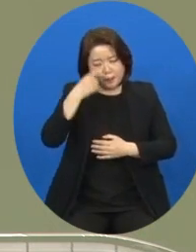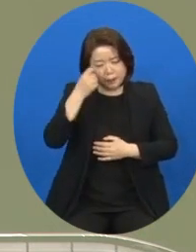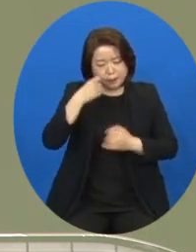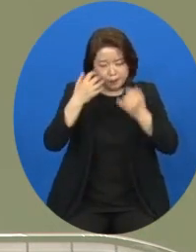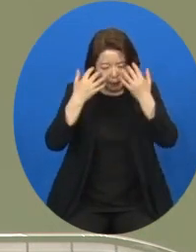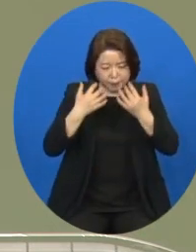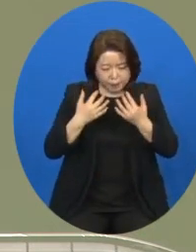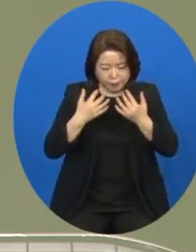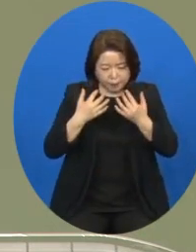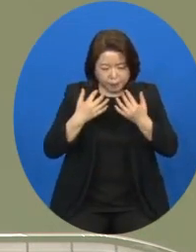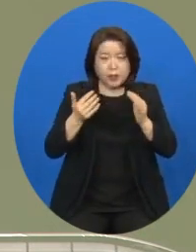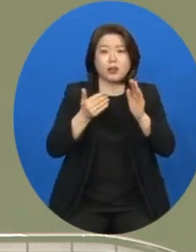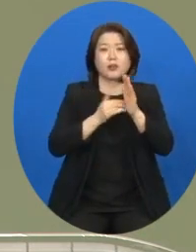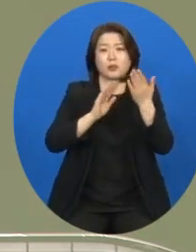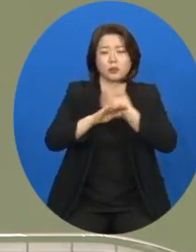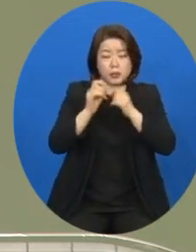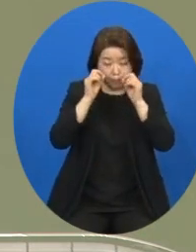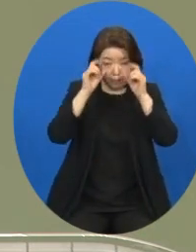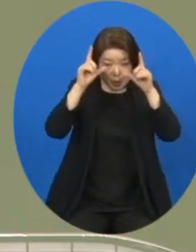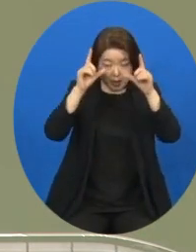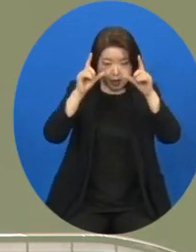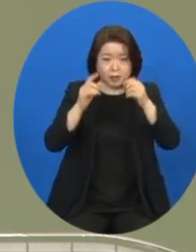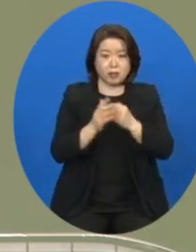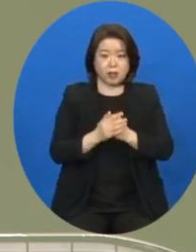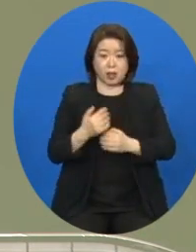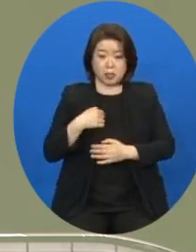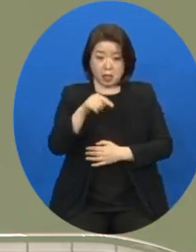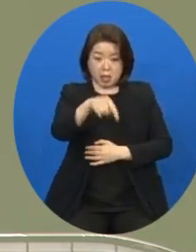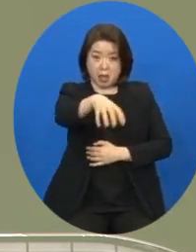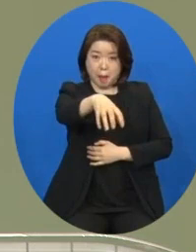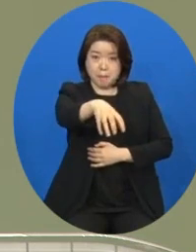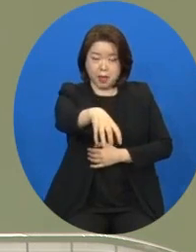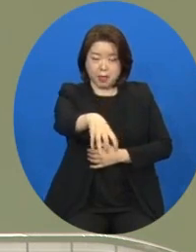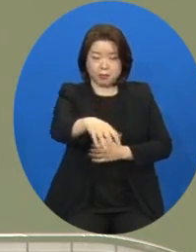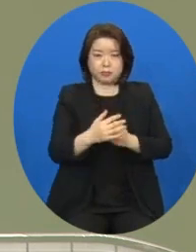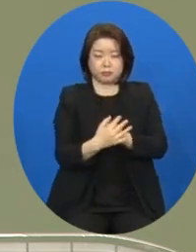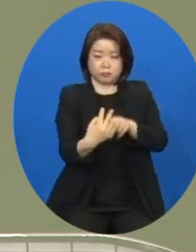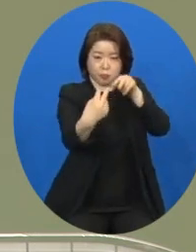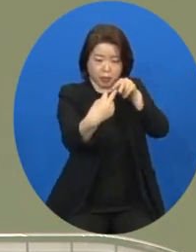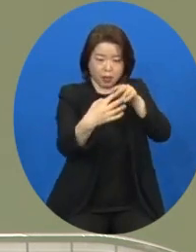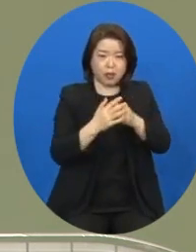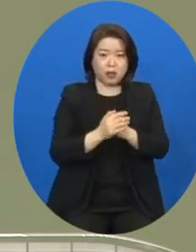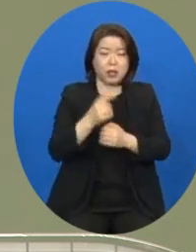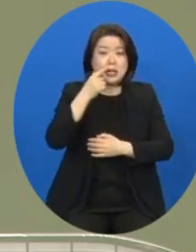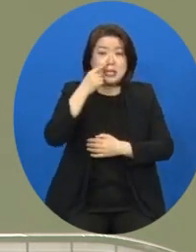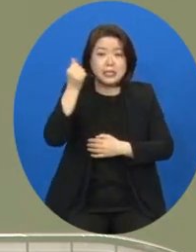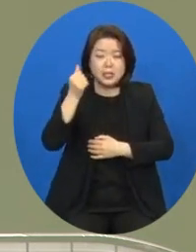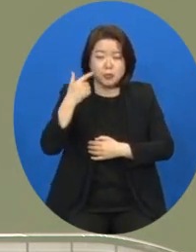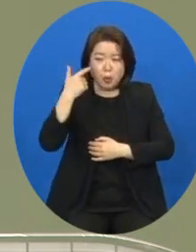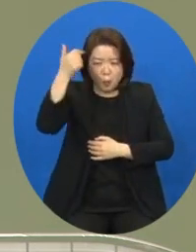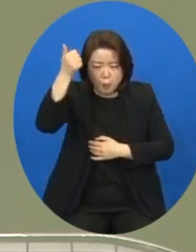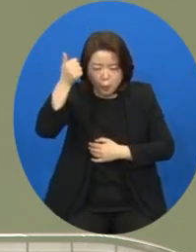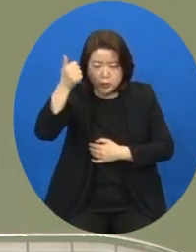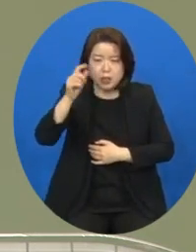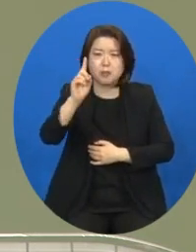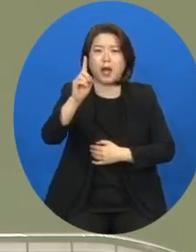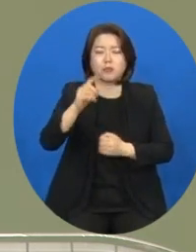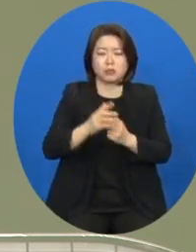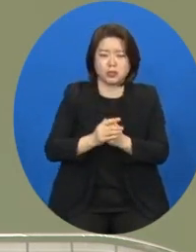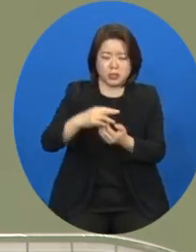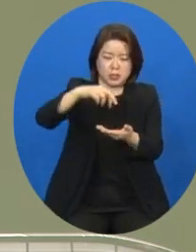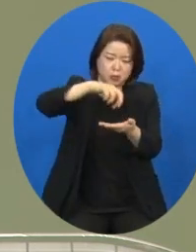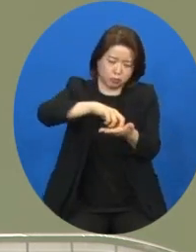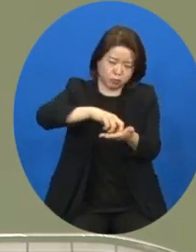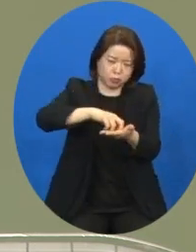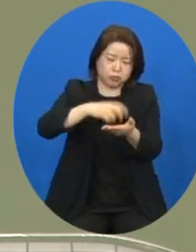눈을 떴는데 아, 세상에 자기 바로 앞에 일본인 목사님 한 분이 무릎을 꿇고 울고 있더래.